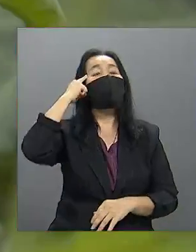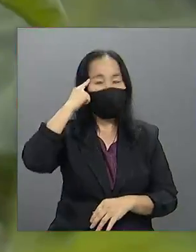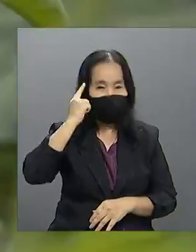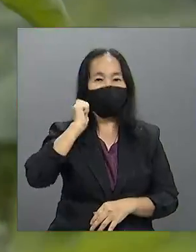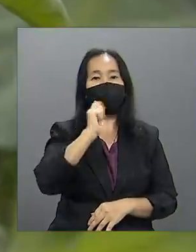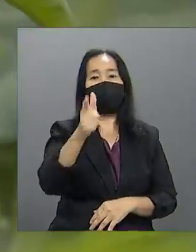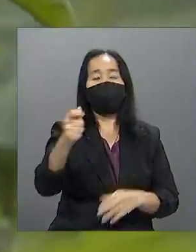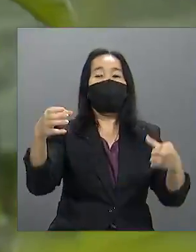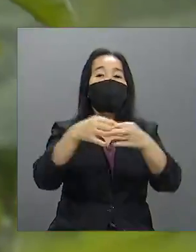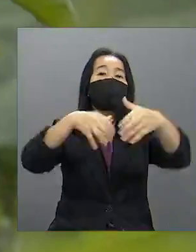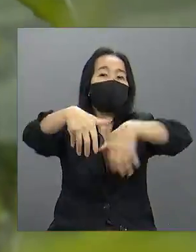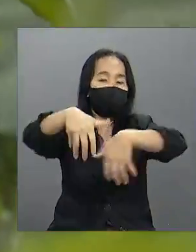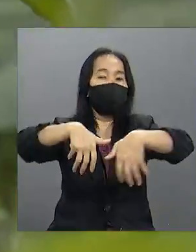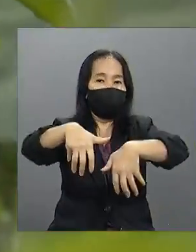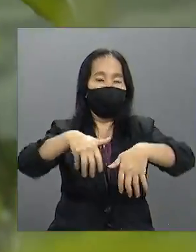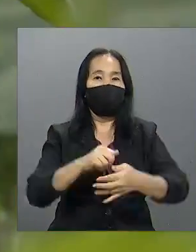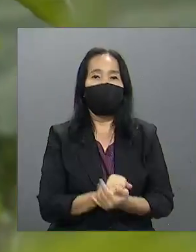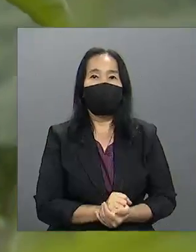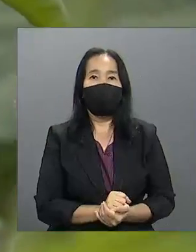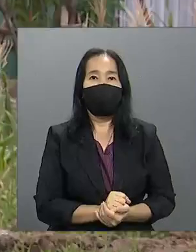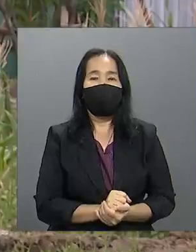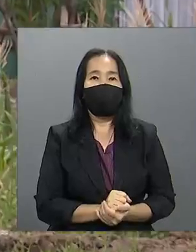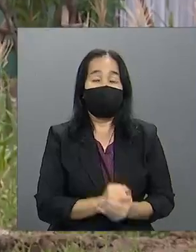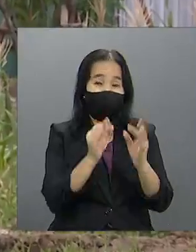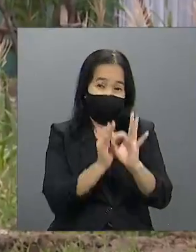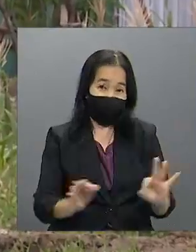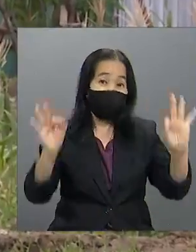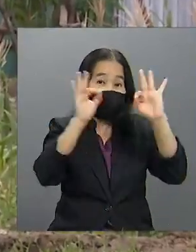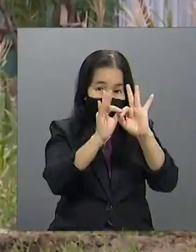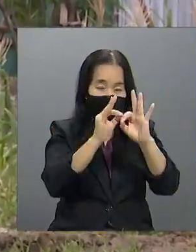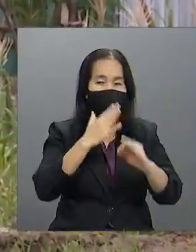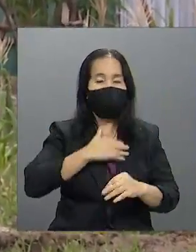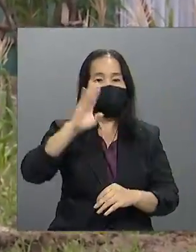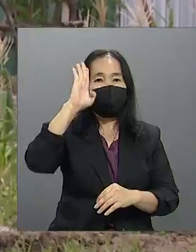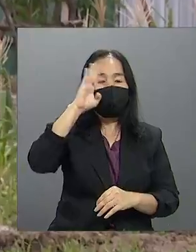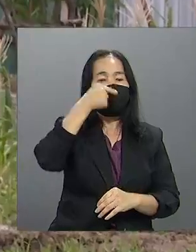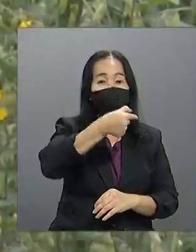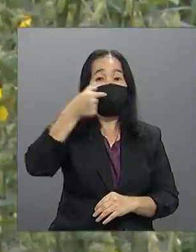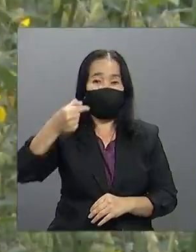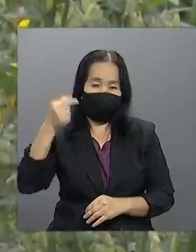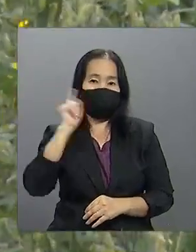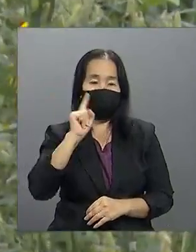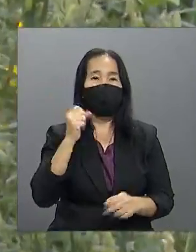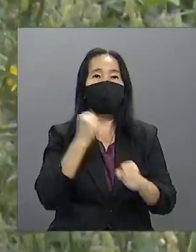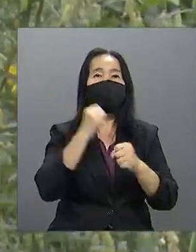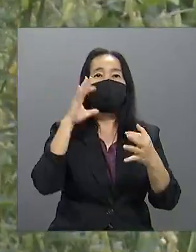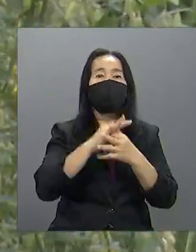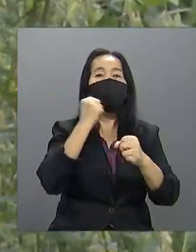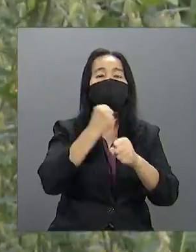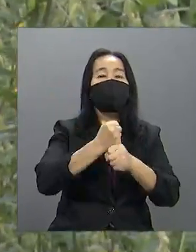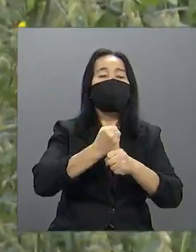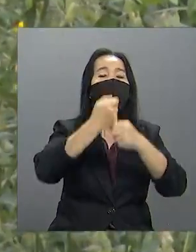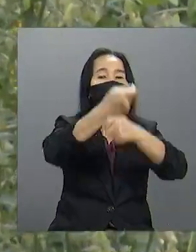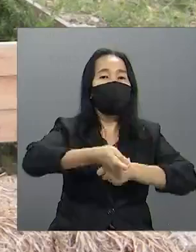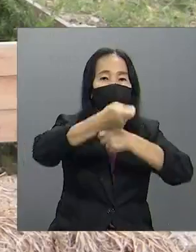ค่ะ อีกบทบาทที่สำคัญของ G Garden นะคะก็คือการทำหน้าที่เป็นพื้นที่เกษตรกรรมปลูกผักเลี้ย